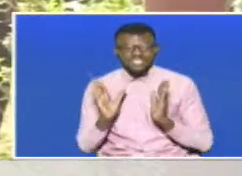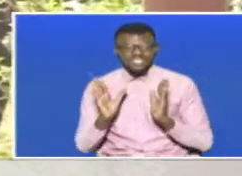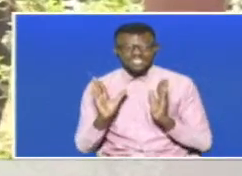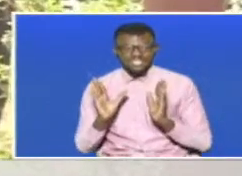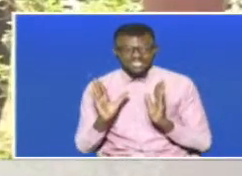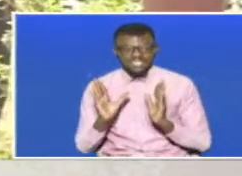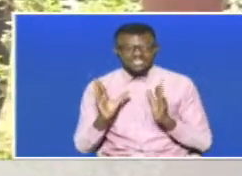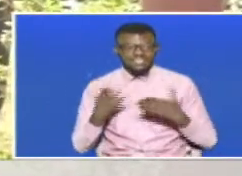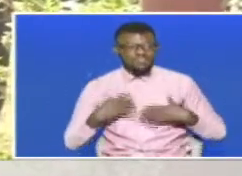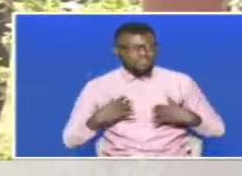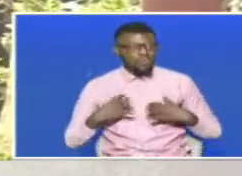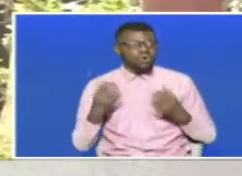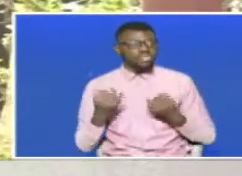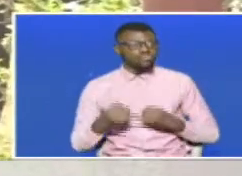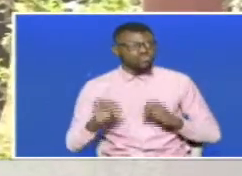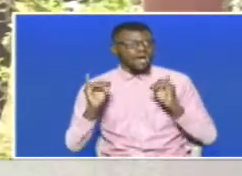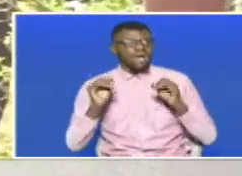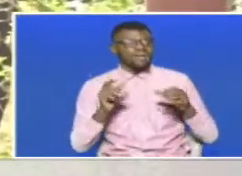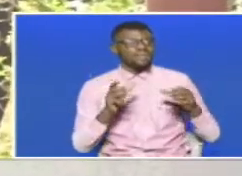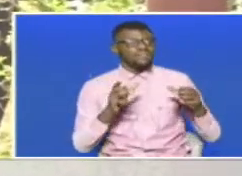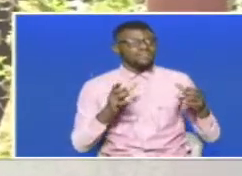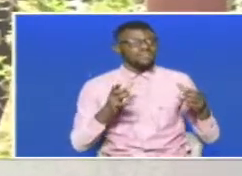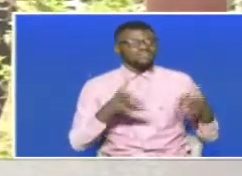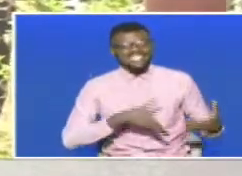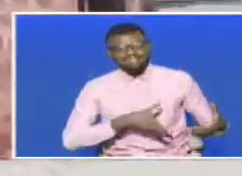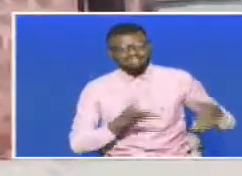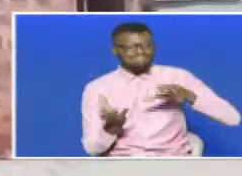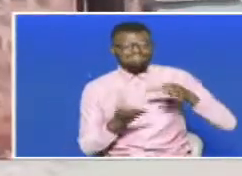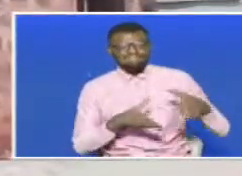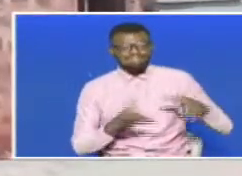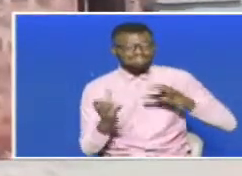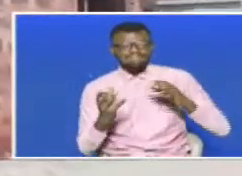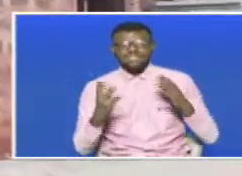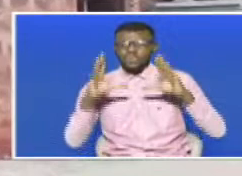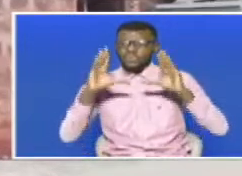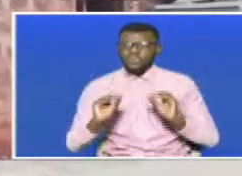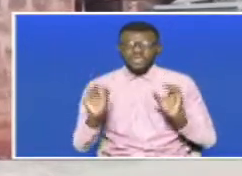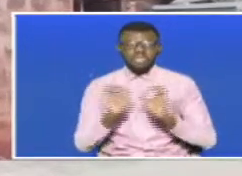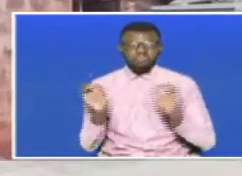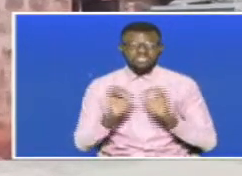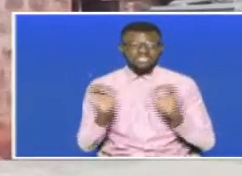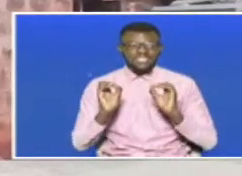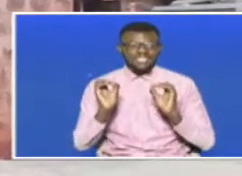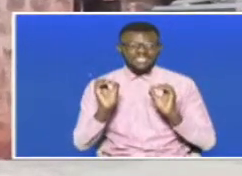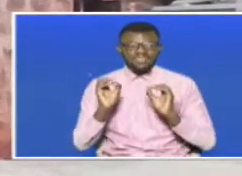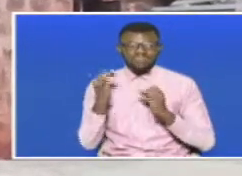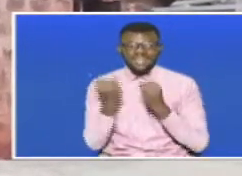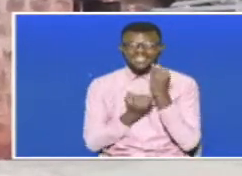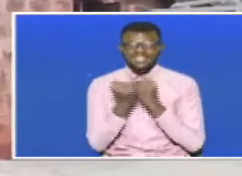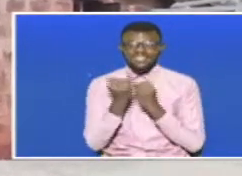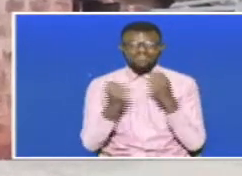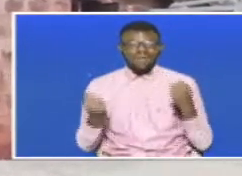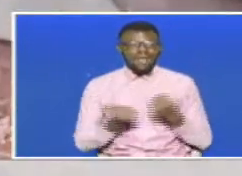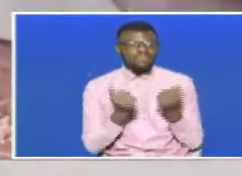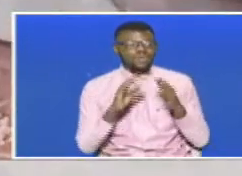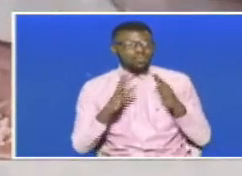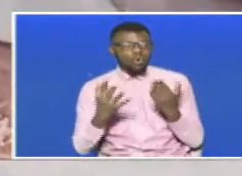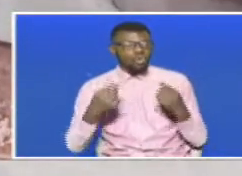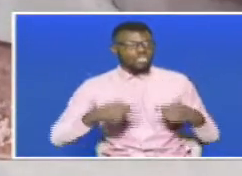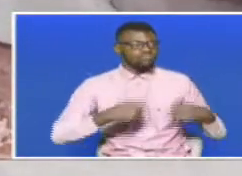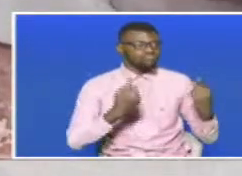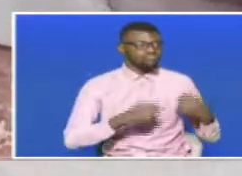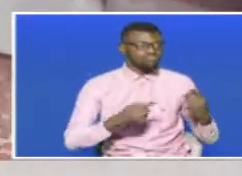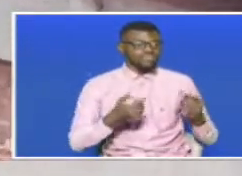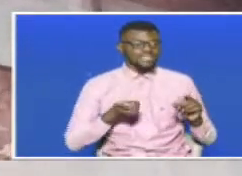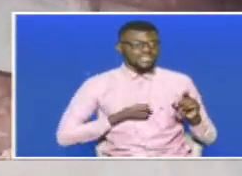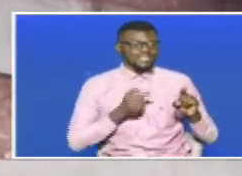walikuja walikuwa hapa, hakuna kitu walikuwa nao ya kupoesa hiyo moto. Mapema siku ya Jumamosi inasemekana kulikuwepo na mzozo baina ya